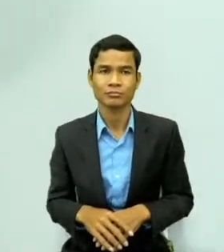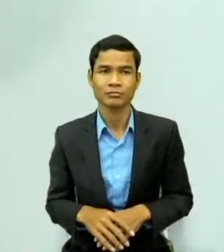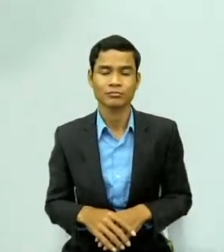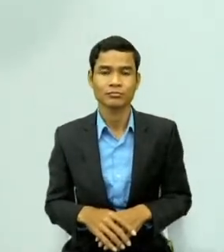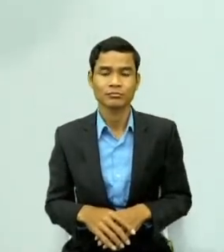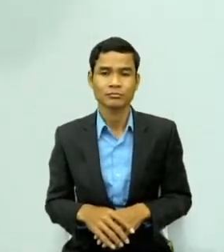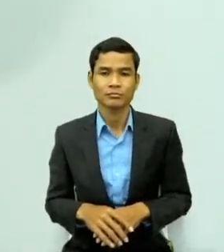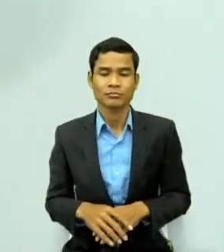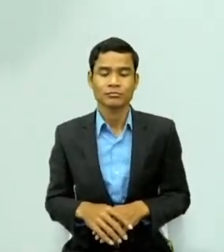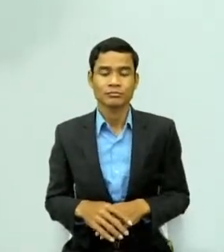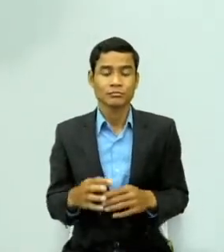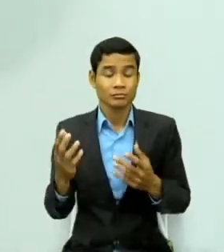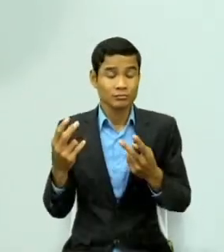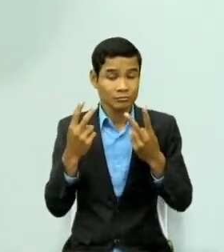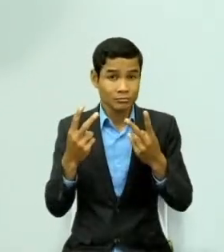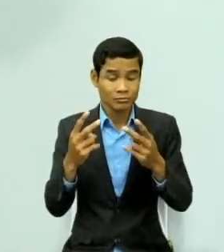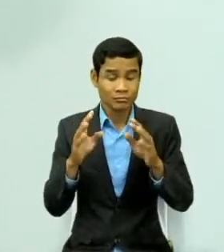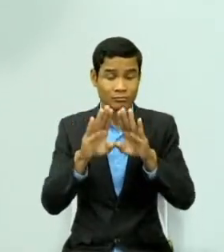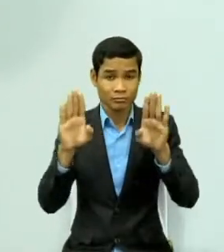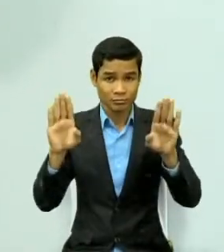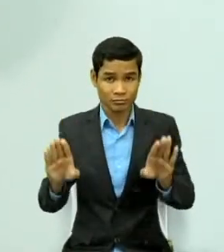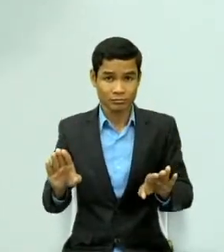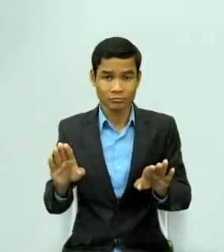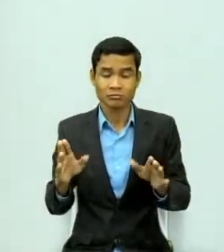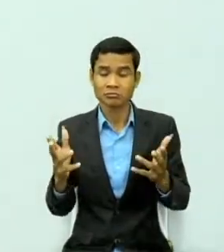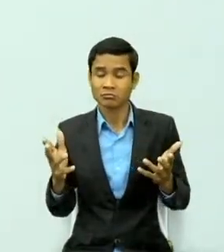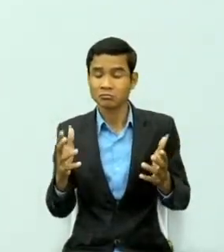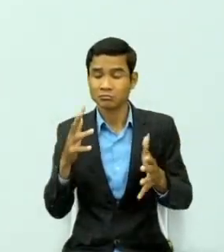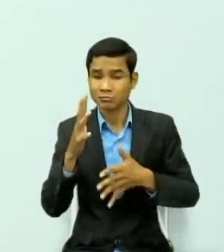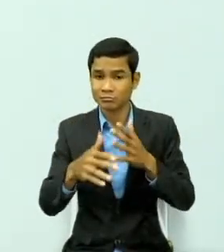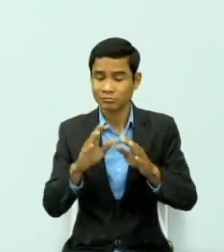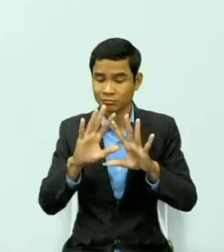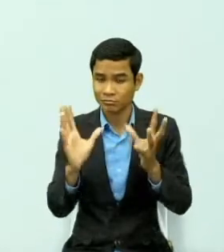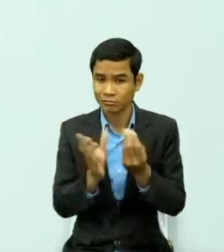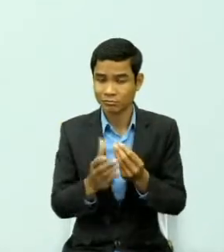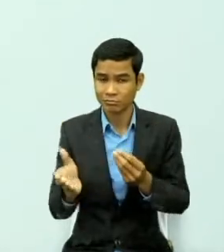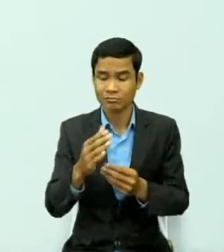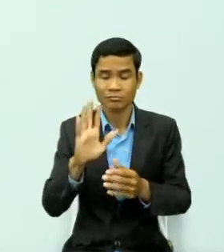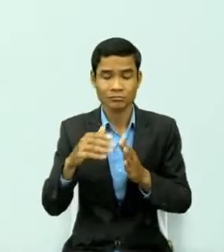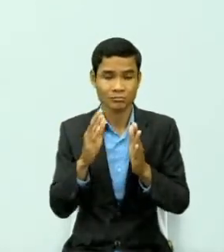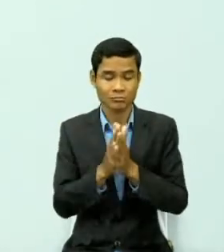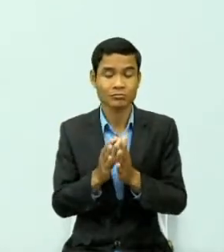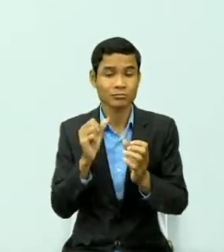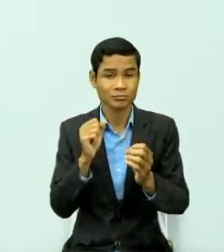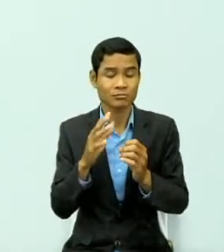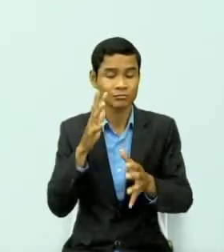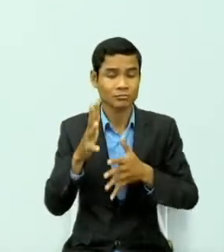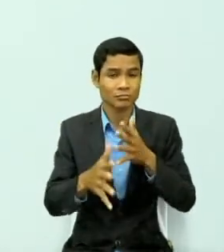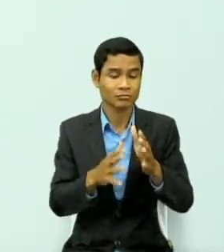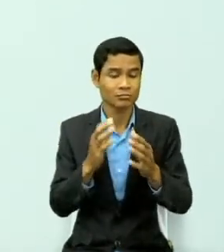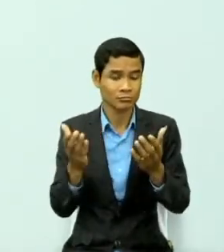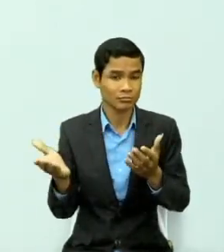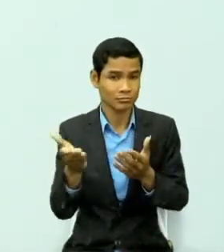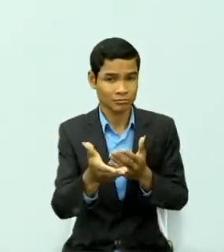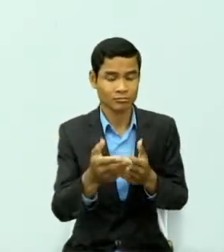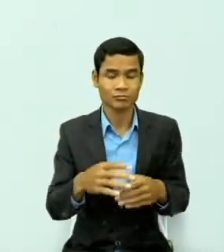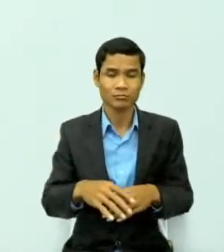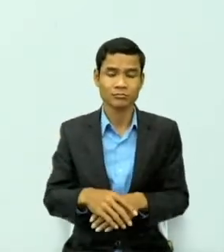ចាកូនបានមើលក្តារខៀនកូនត្រៀមអានទាំងអស់គ្នាអរគុណកូនចាប់ផ្ដើមអានចាប់ផ្ដើ